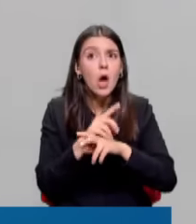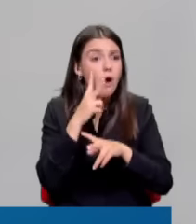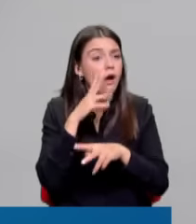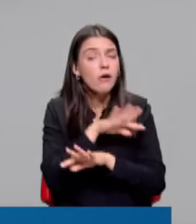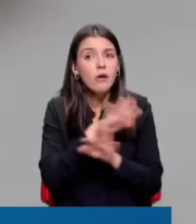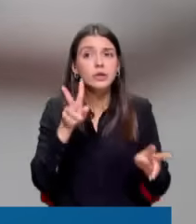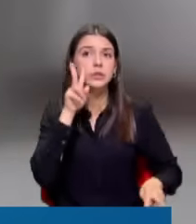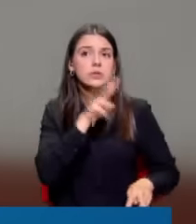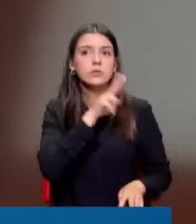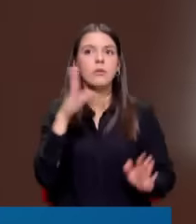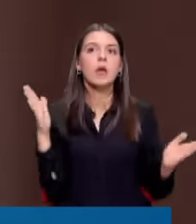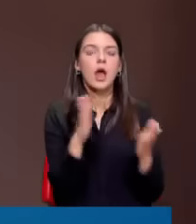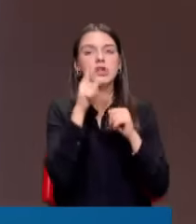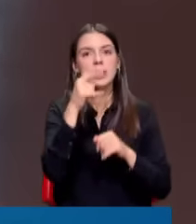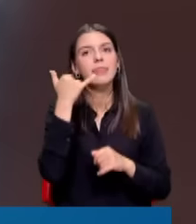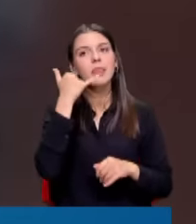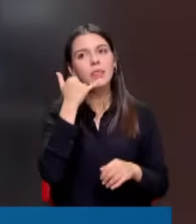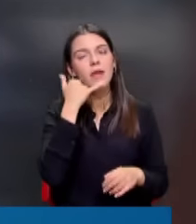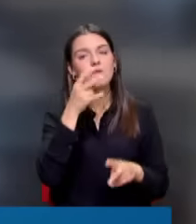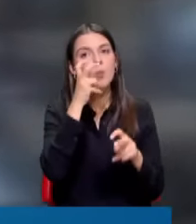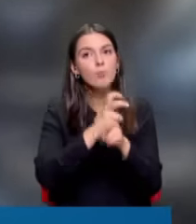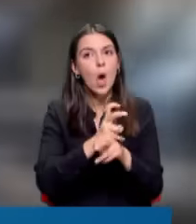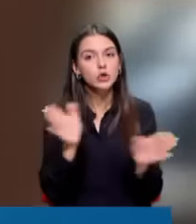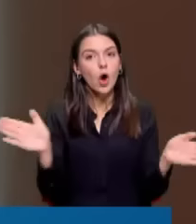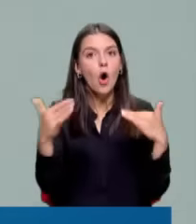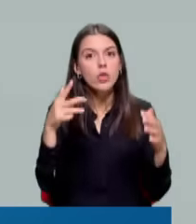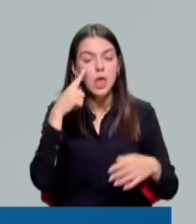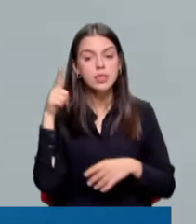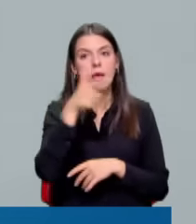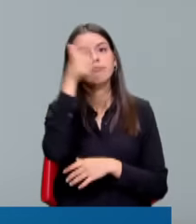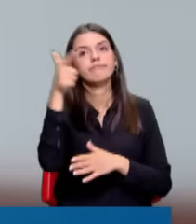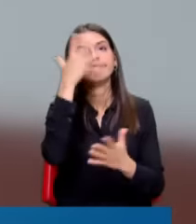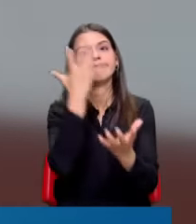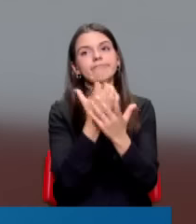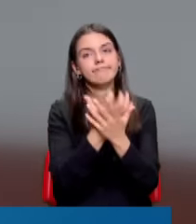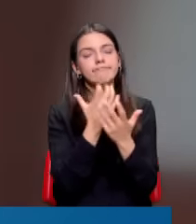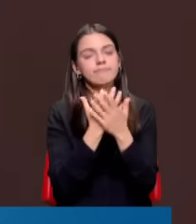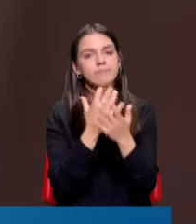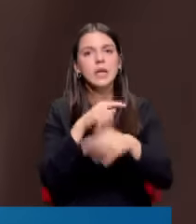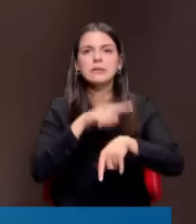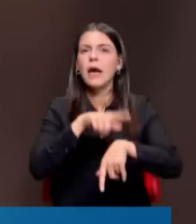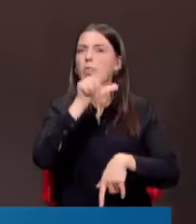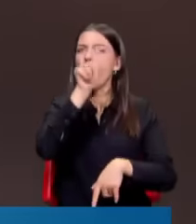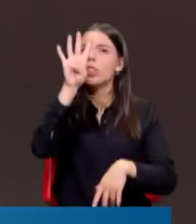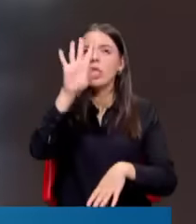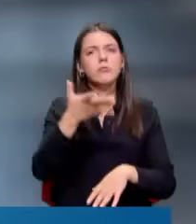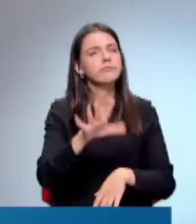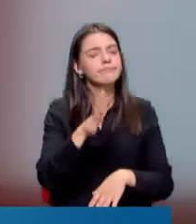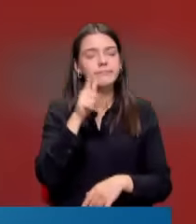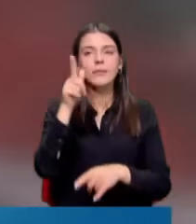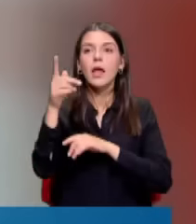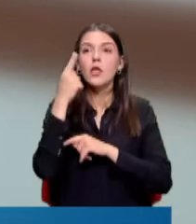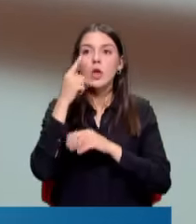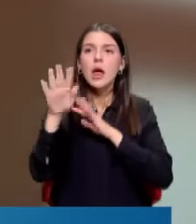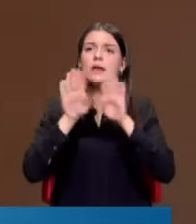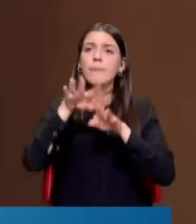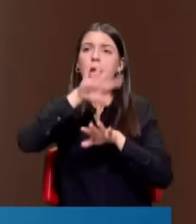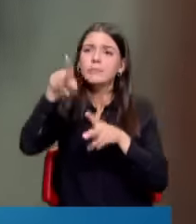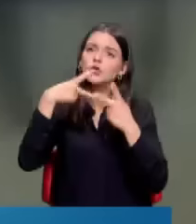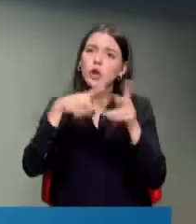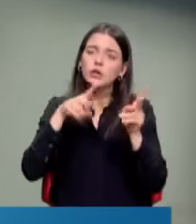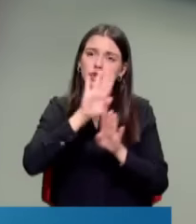karşılaştı iddiasına göre. Cep telefonuyla boş odaları kayda almaya başladı. Saat 14 sularıydı. İddiaya göre kapılar ardına kadar